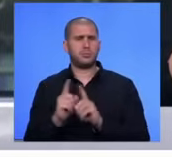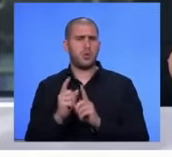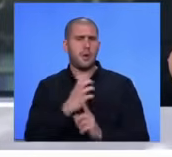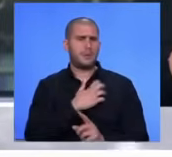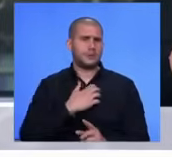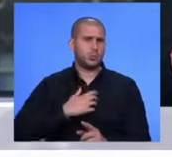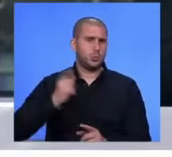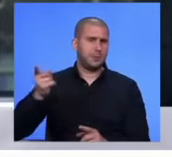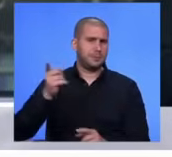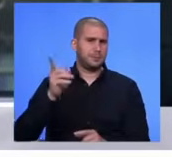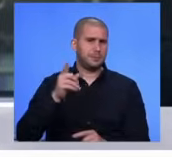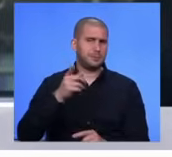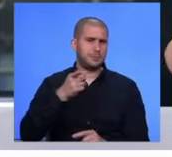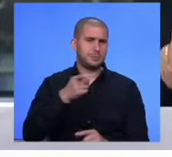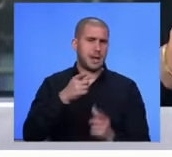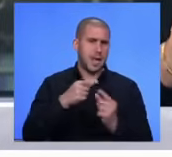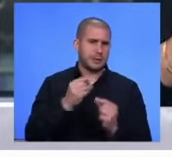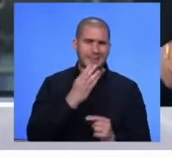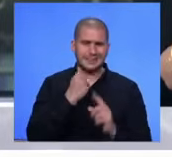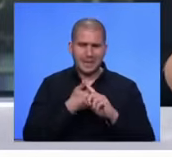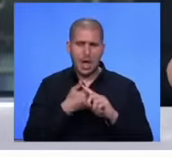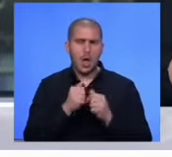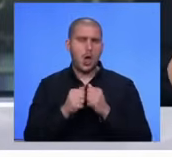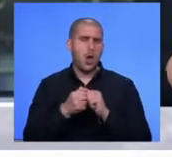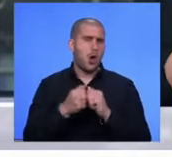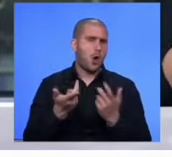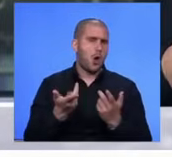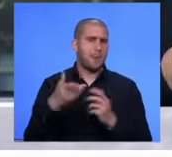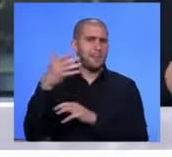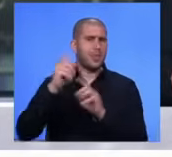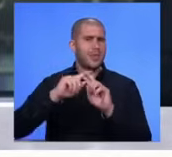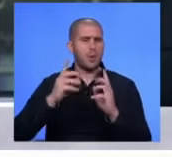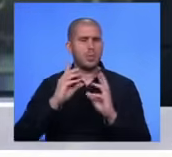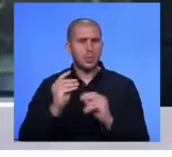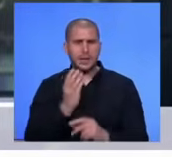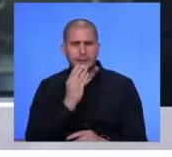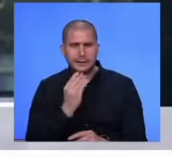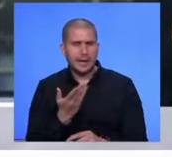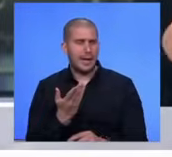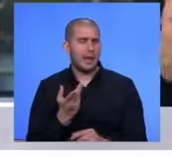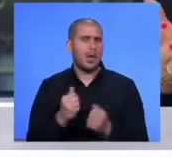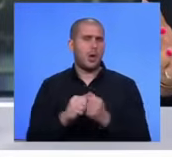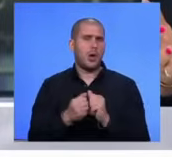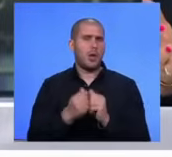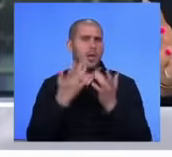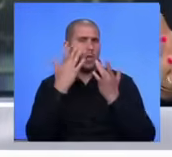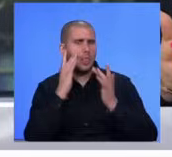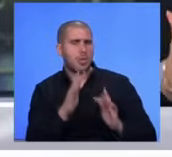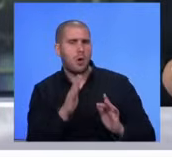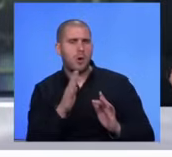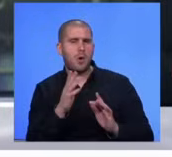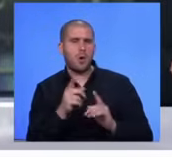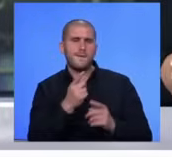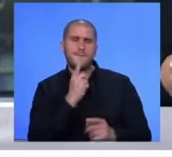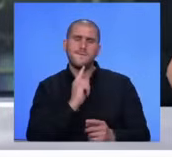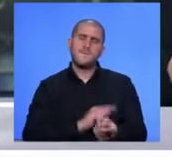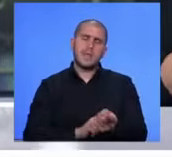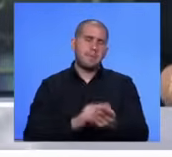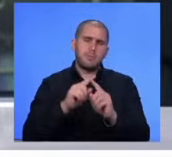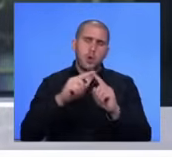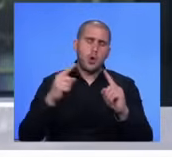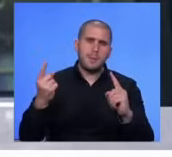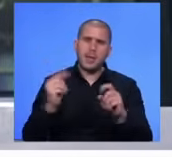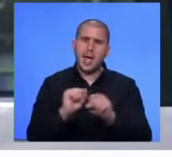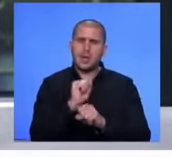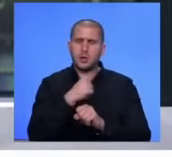פצועים לישראל או למדינות אחרות דרך ישראל, לדאוג להם לויטמינים, אני לא יודעת, כל מיני עתירות,